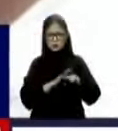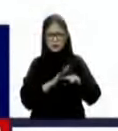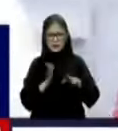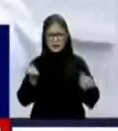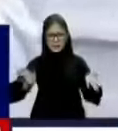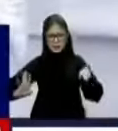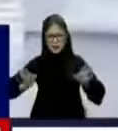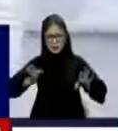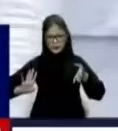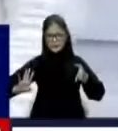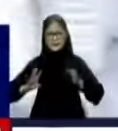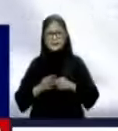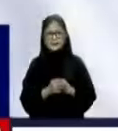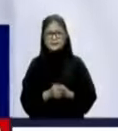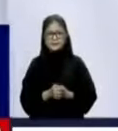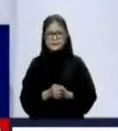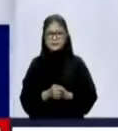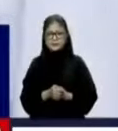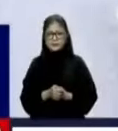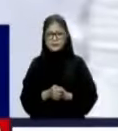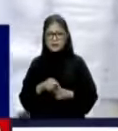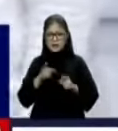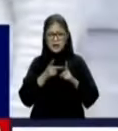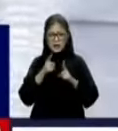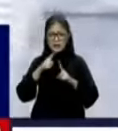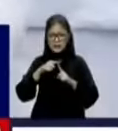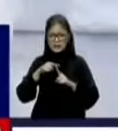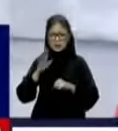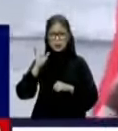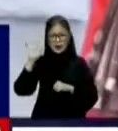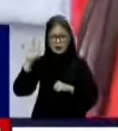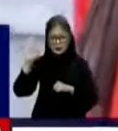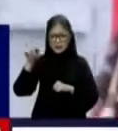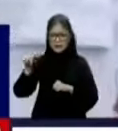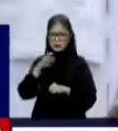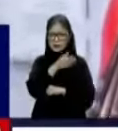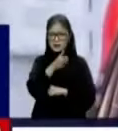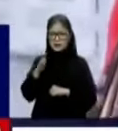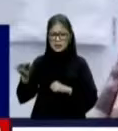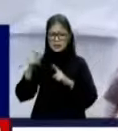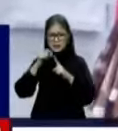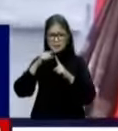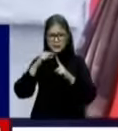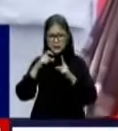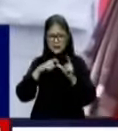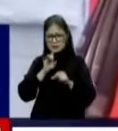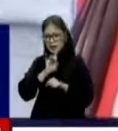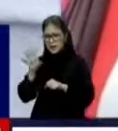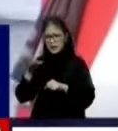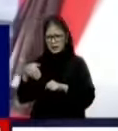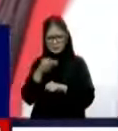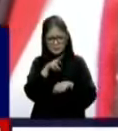Dan pemirsa, Bapak Haritanu Sudipyo juga akan mengunjungi beberapa lokasi TPS lain ini dalam rangka untuk blusukan begitu ya, memantau secara